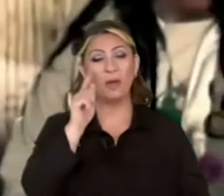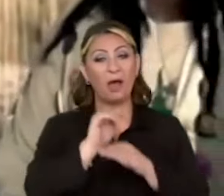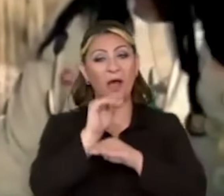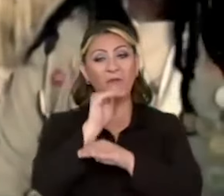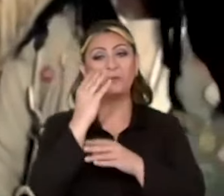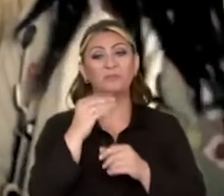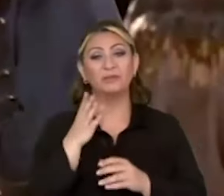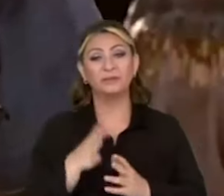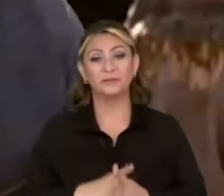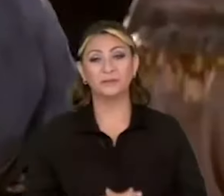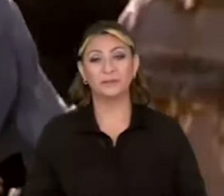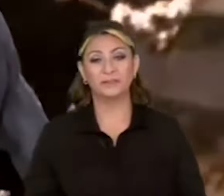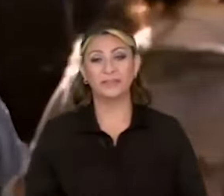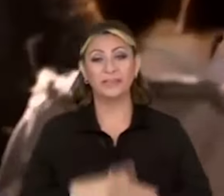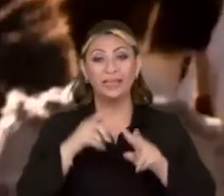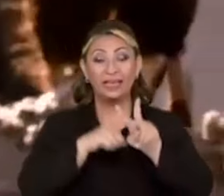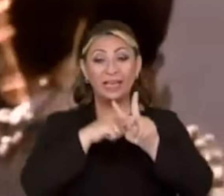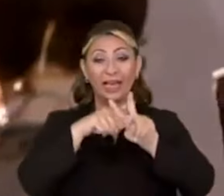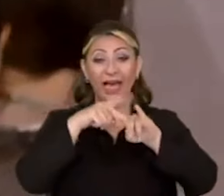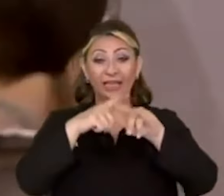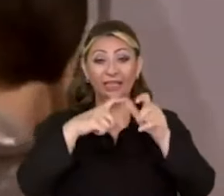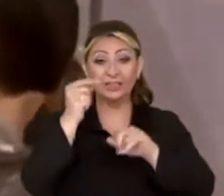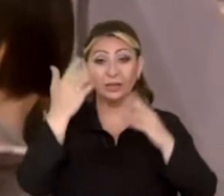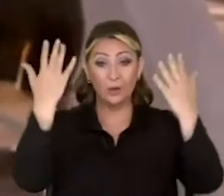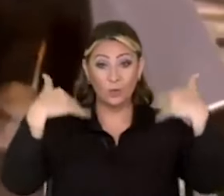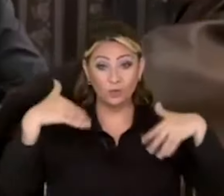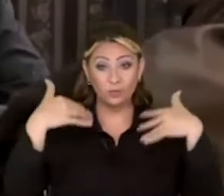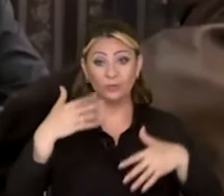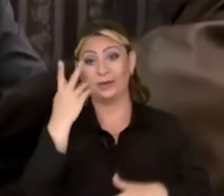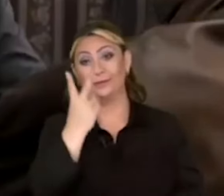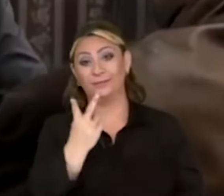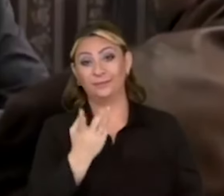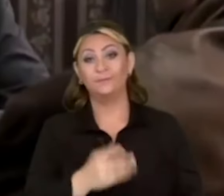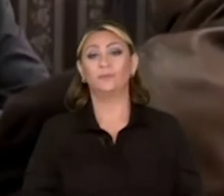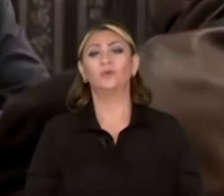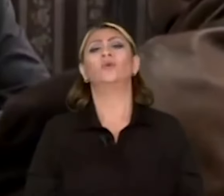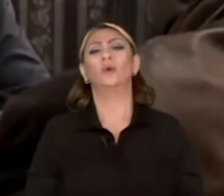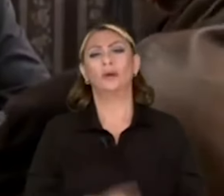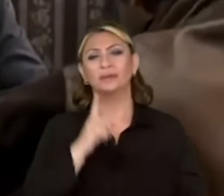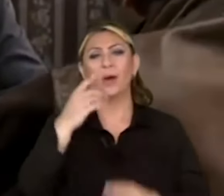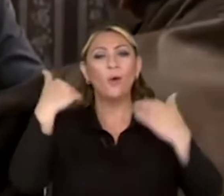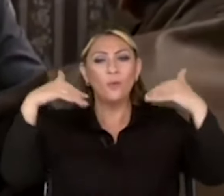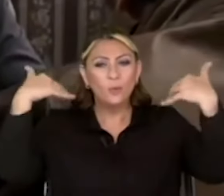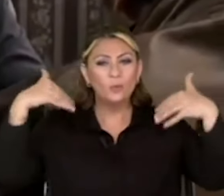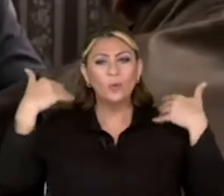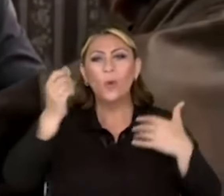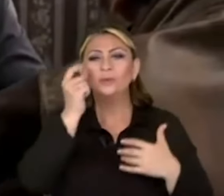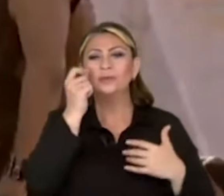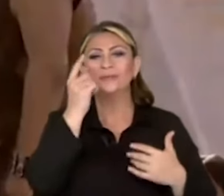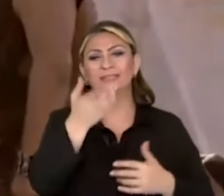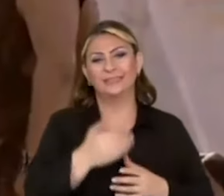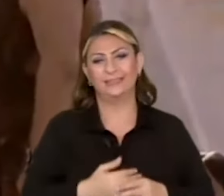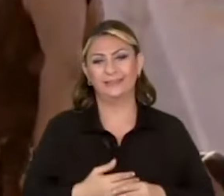olmalı. Yahşi Batı ve yine uzun saçlı Özkan Uğur. Yok yok, besbelli özlemiştin uzun saçlı